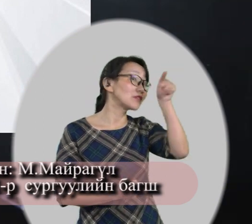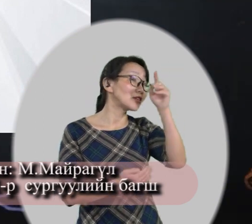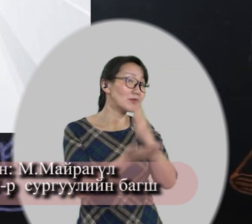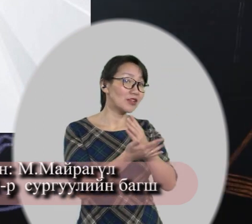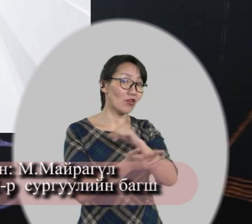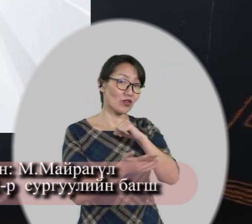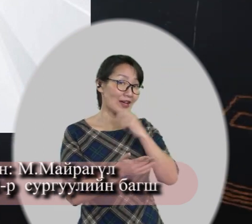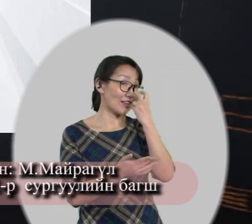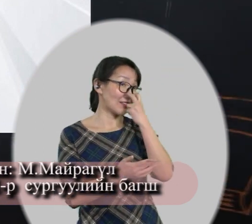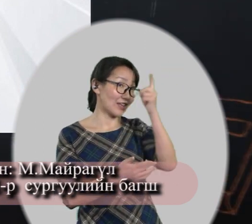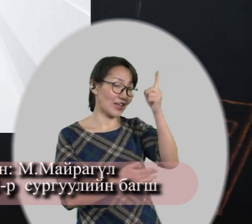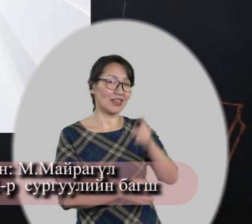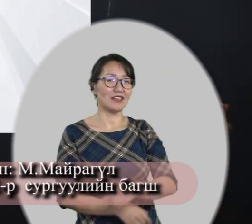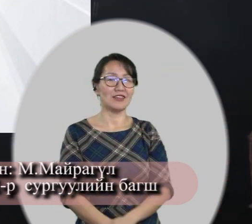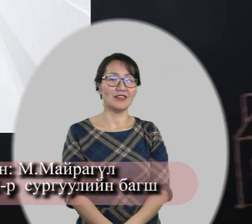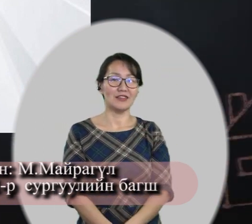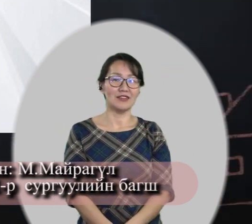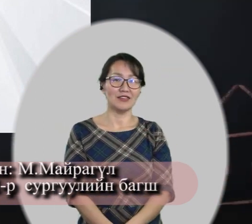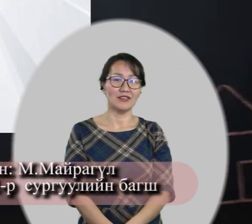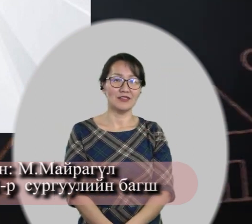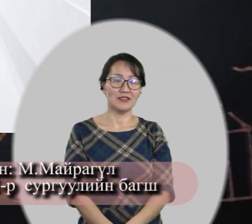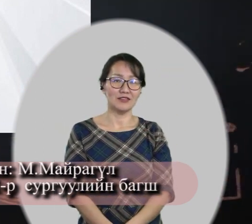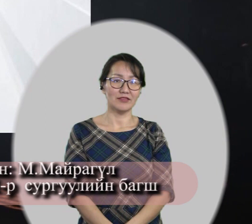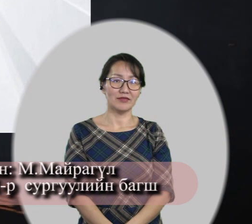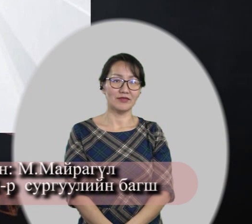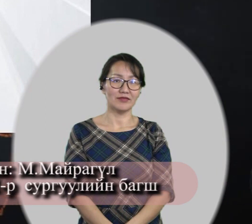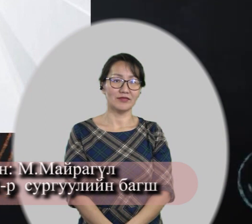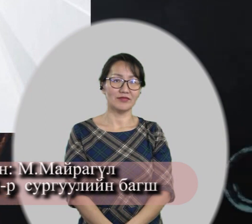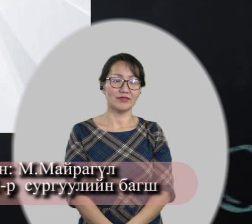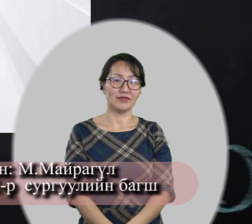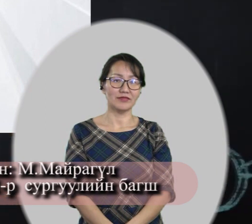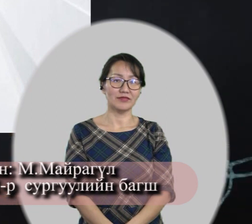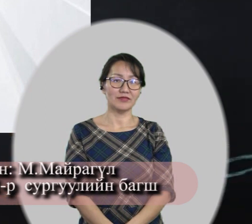Екінші тапсырма. Термометр неше градусты көрсетіп тұр?